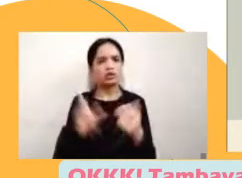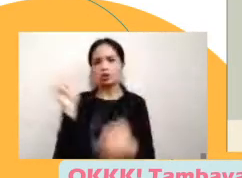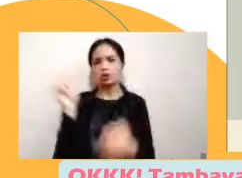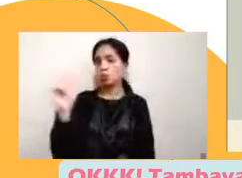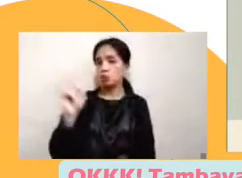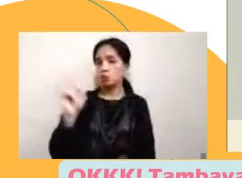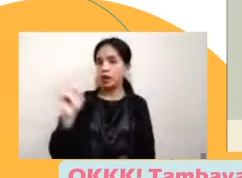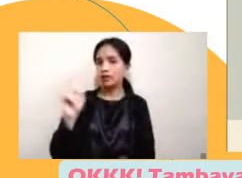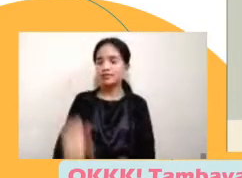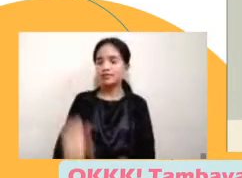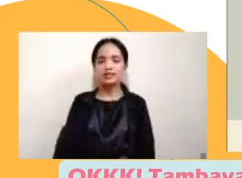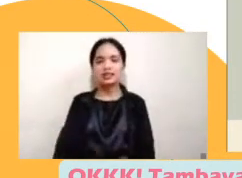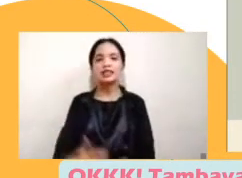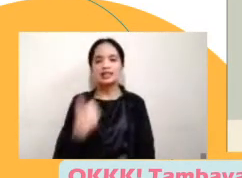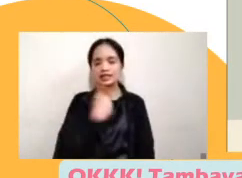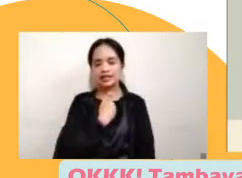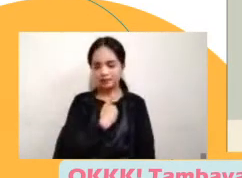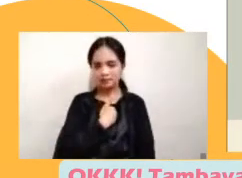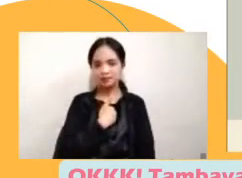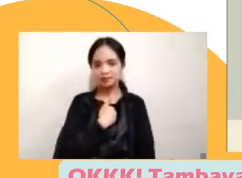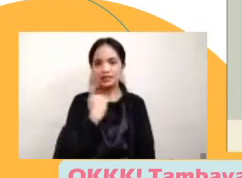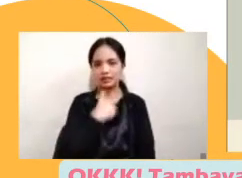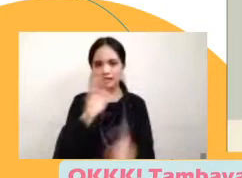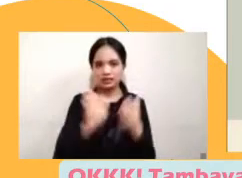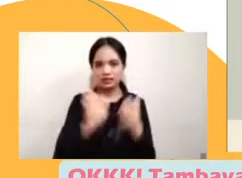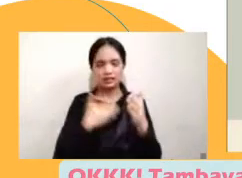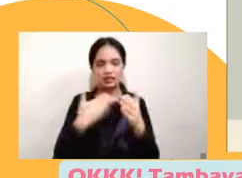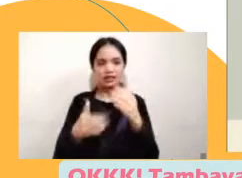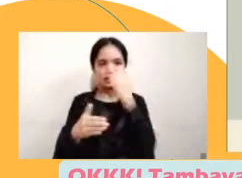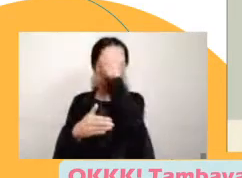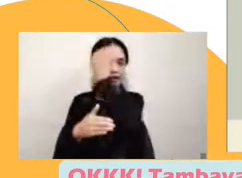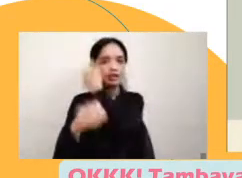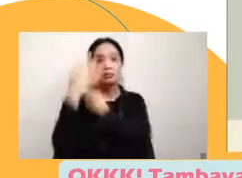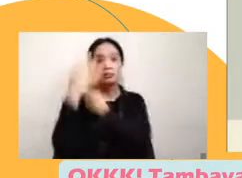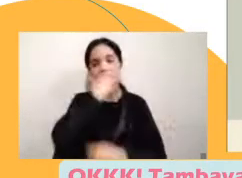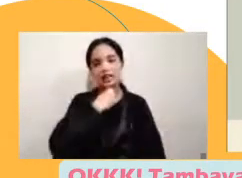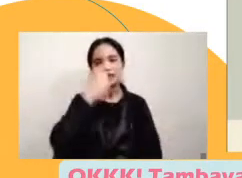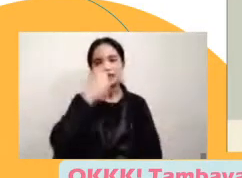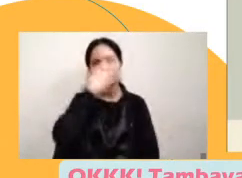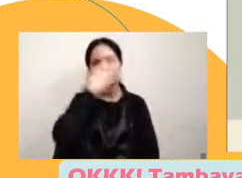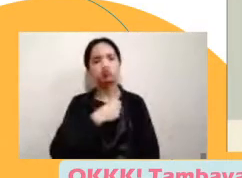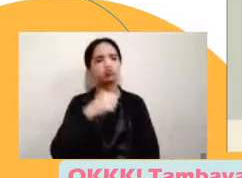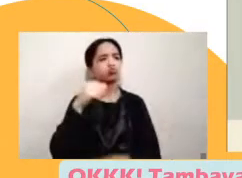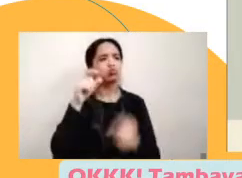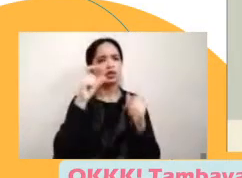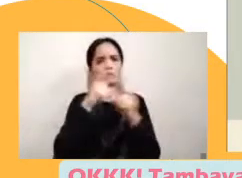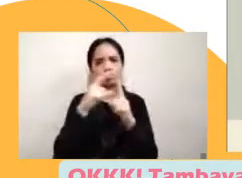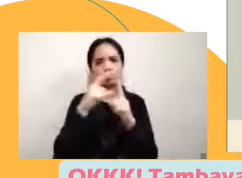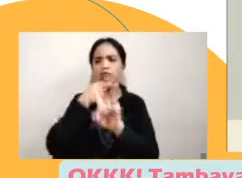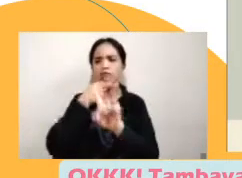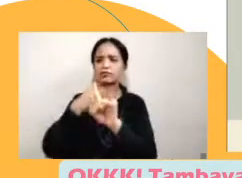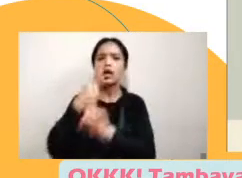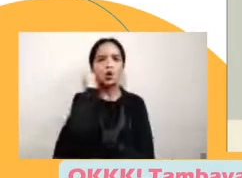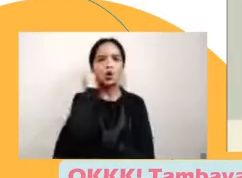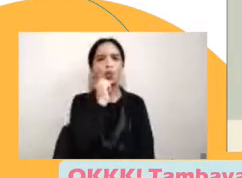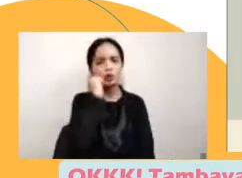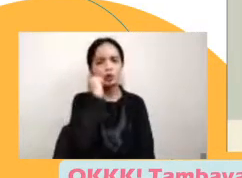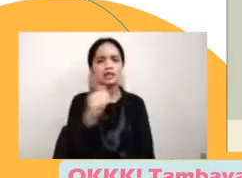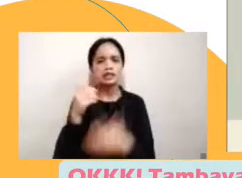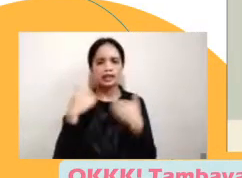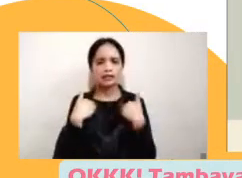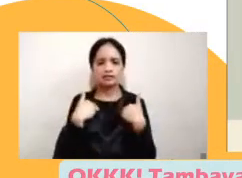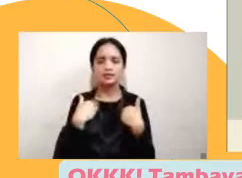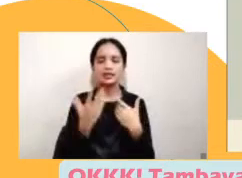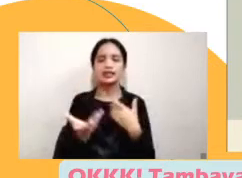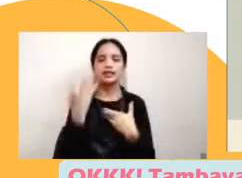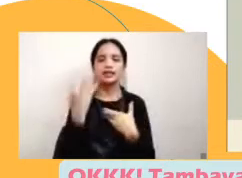mga sarili. Bubusugin natin ang mga magagandang salita na palaging babaunin natin, lalo